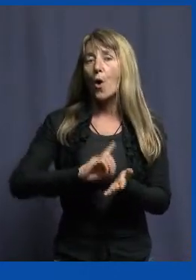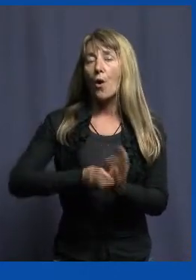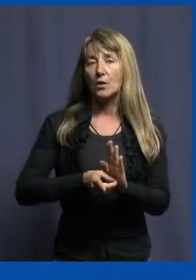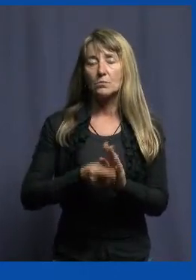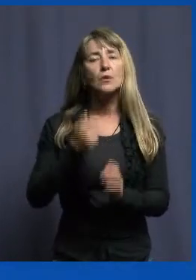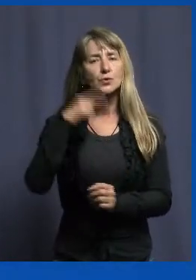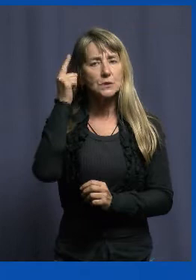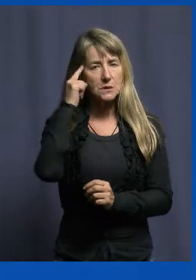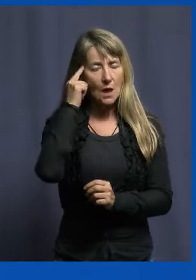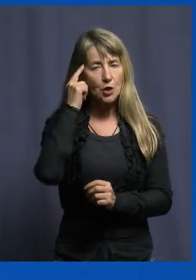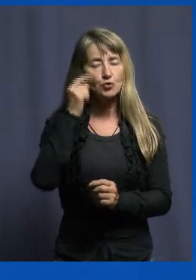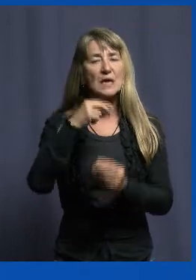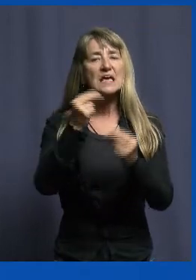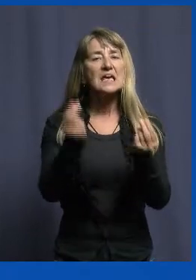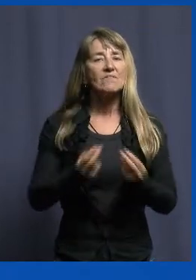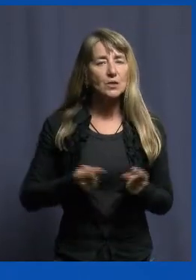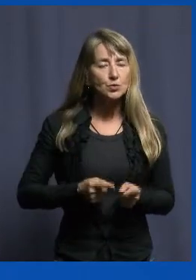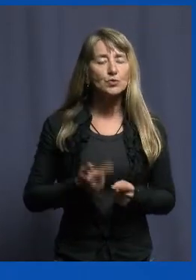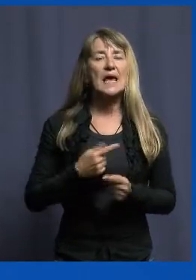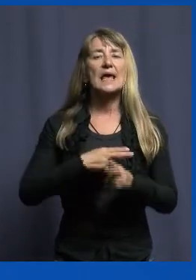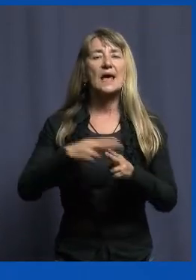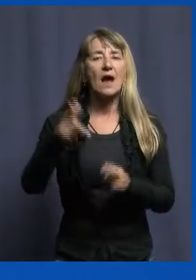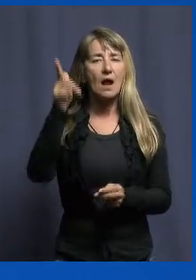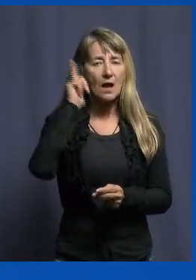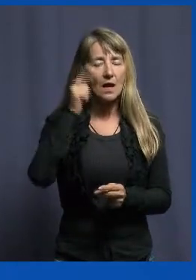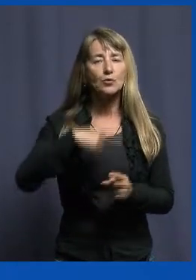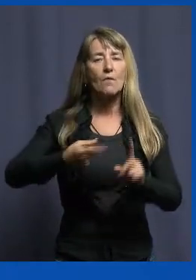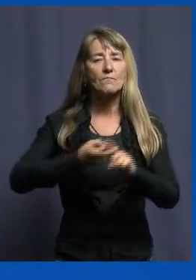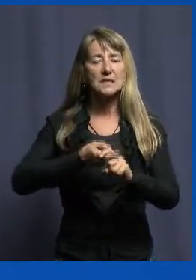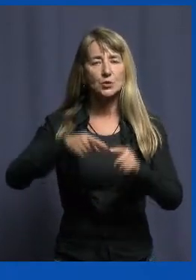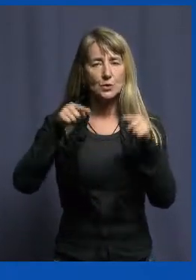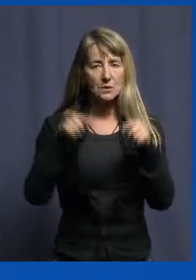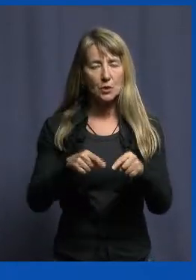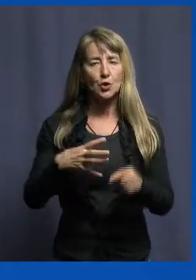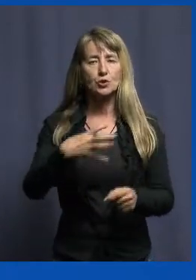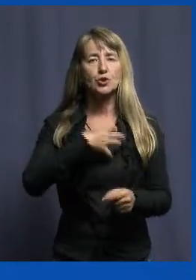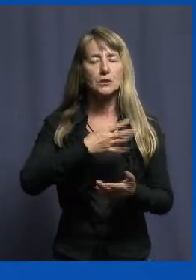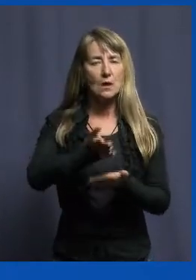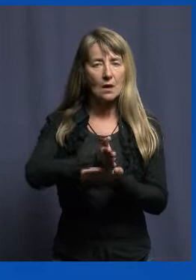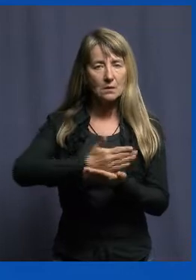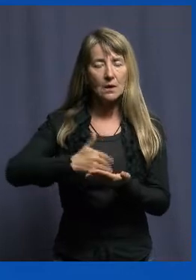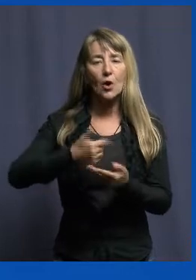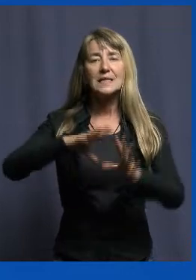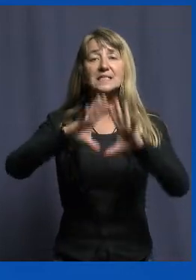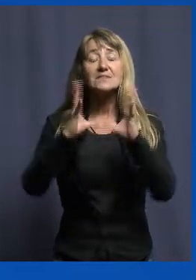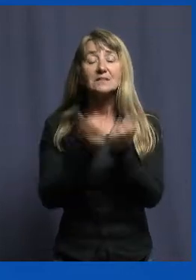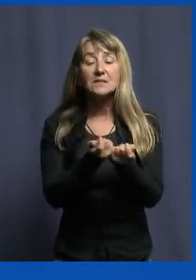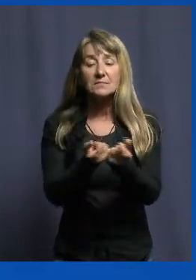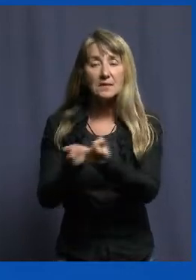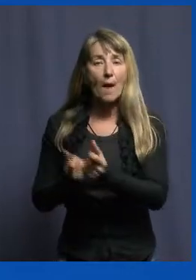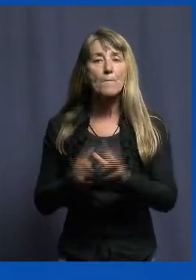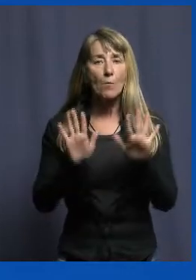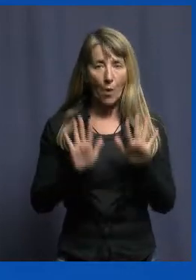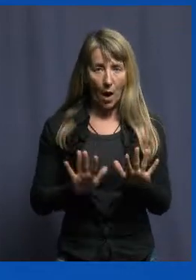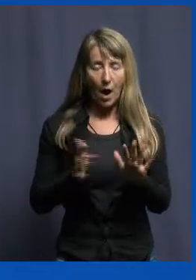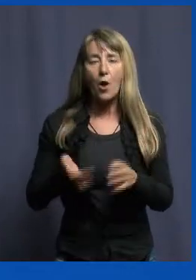to znači infrastruktura, higijena grada i sve ono vezano za to, socijalni deo i sve da dižem polako, a